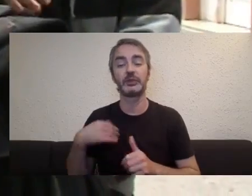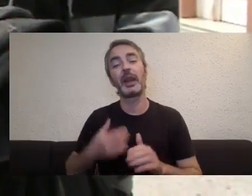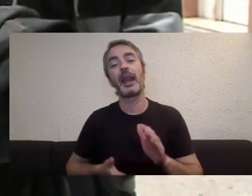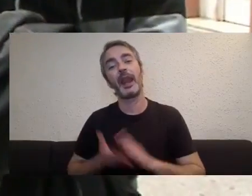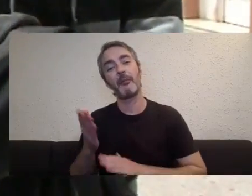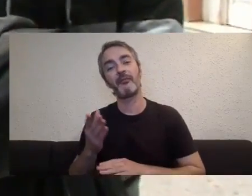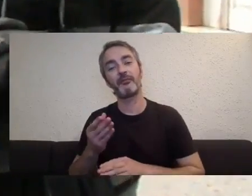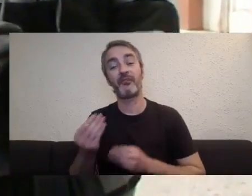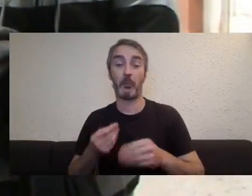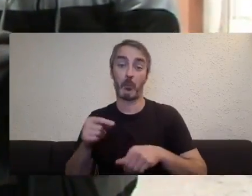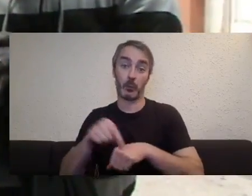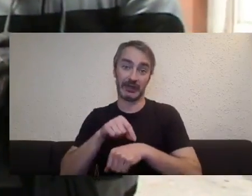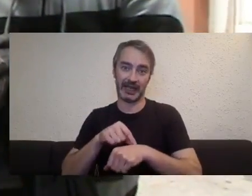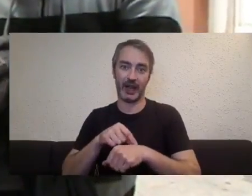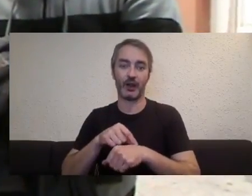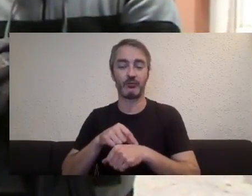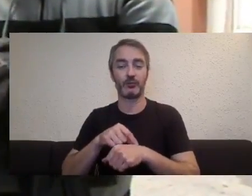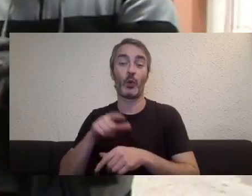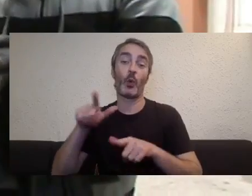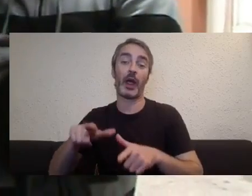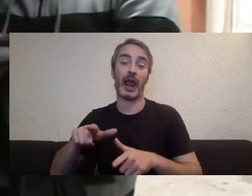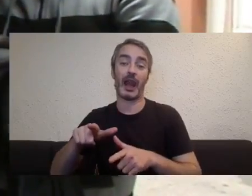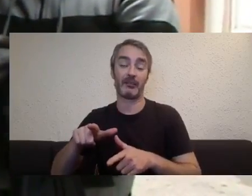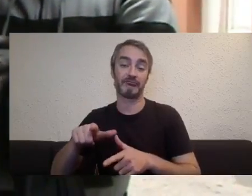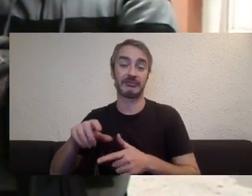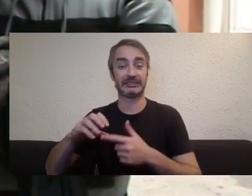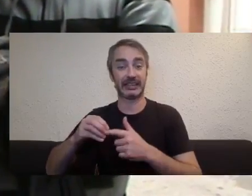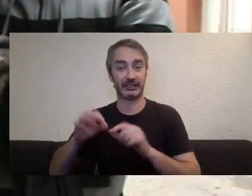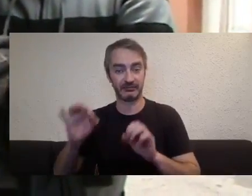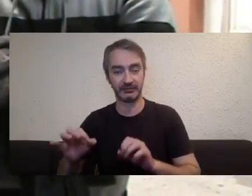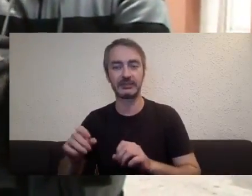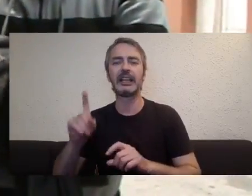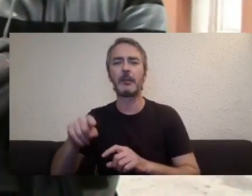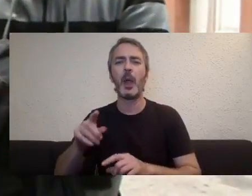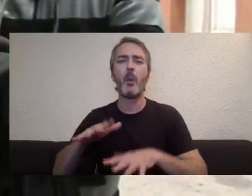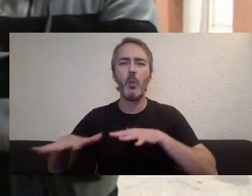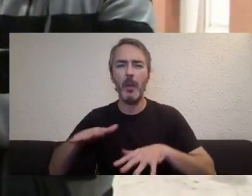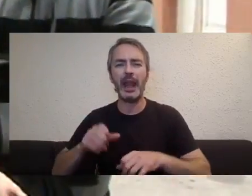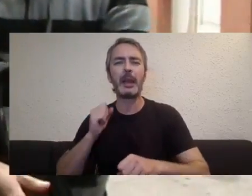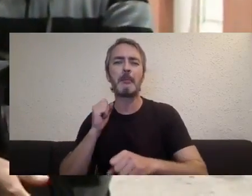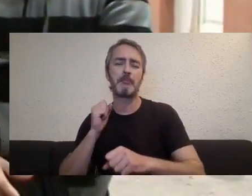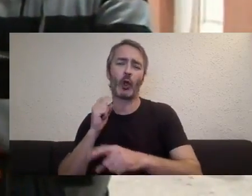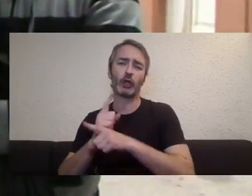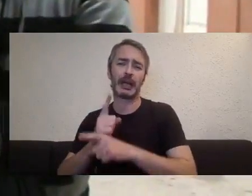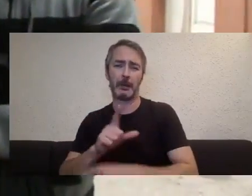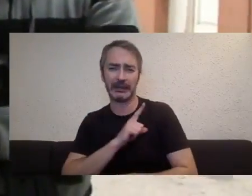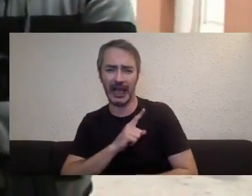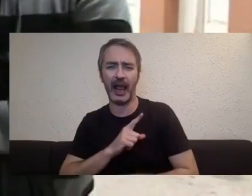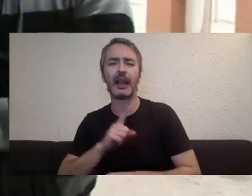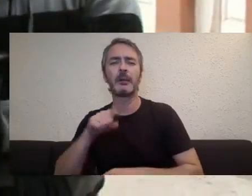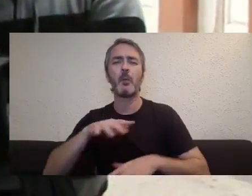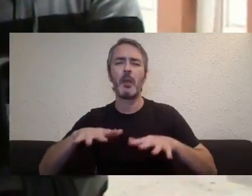havíem entrat a fer política al Centre Social de Sants, al local de l'Associació de Veïns, amb el Milicaga de Sants, el moviment antimilitarista, el moviment